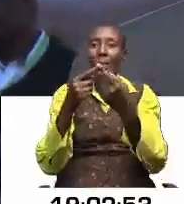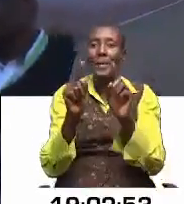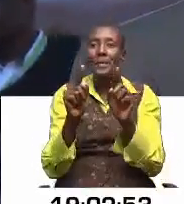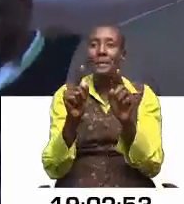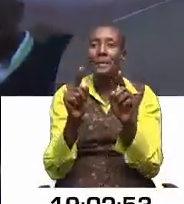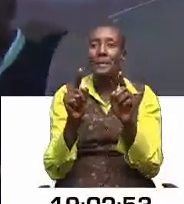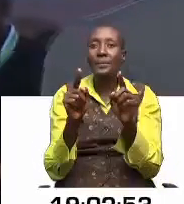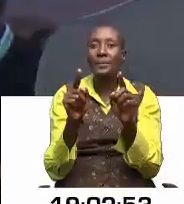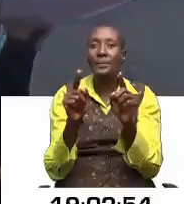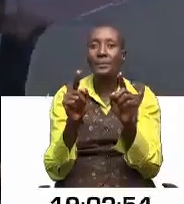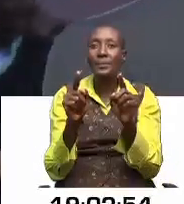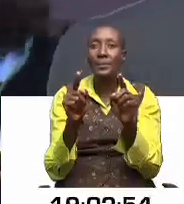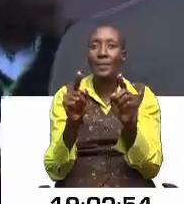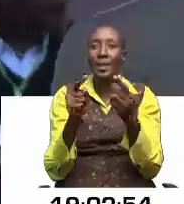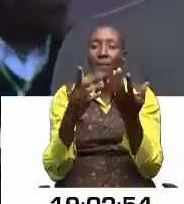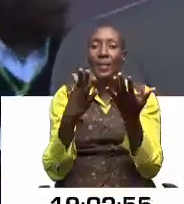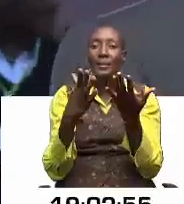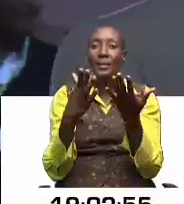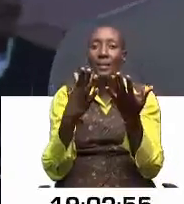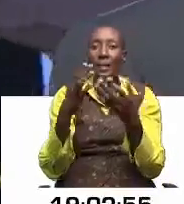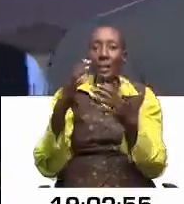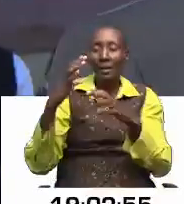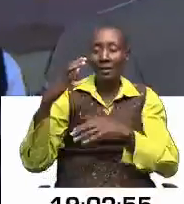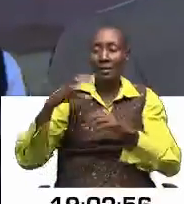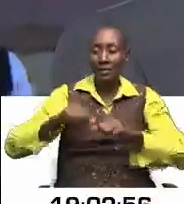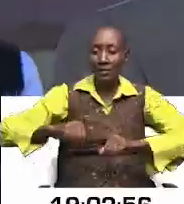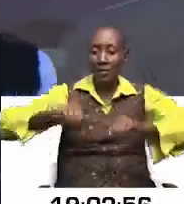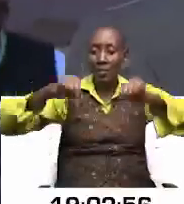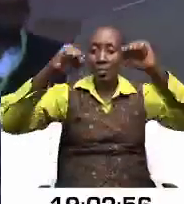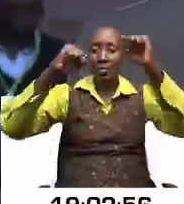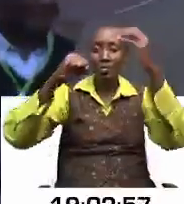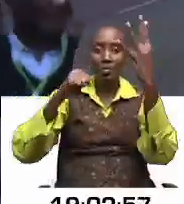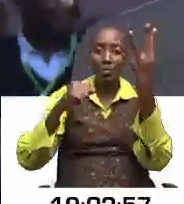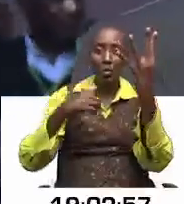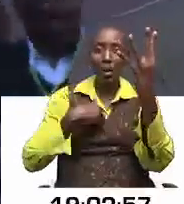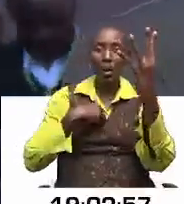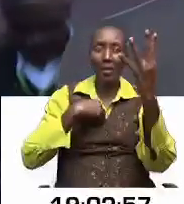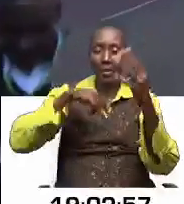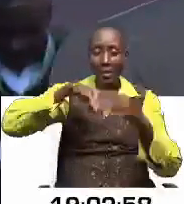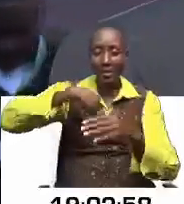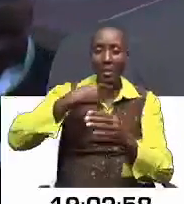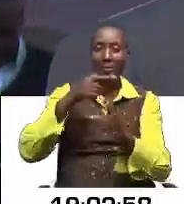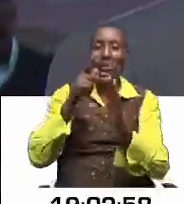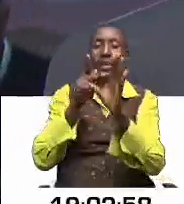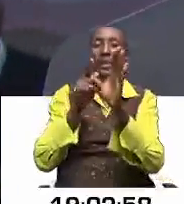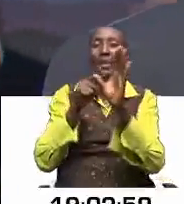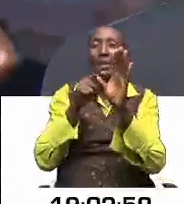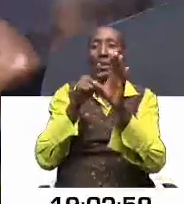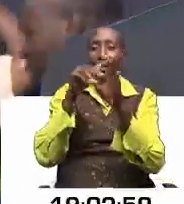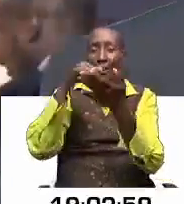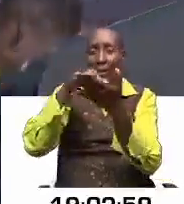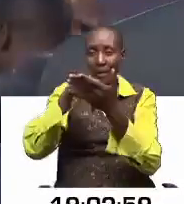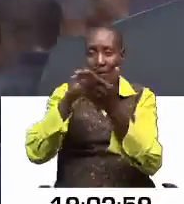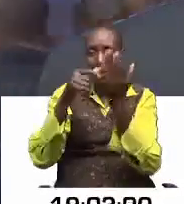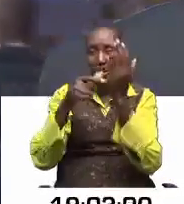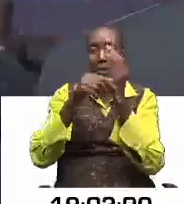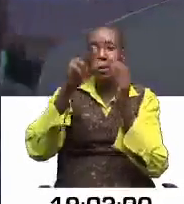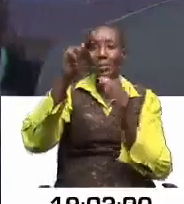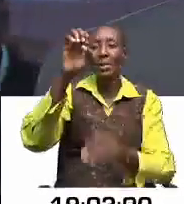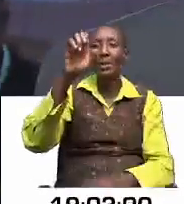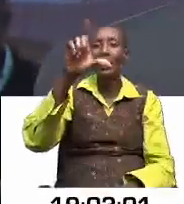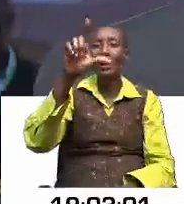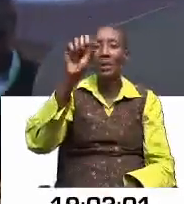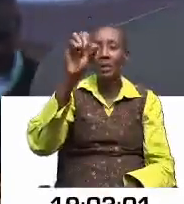katika vile kile kiti kikuu kuna wagombezi wane. Mimi ni mmoja wao, Nelson Harvey. Kunaye dadangu anaitwa